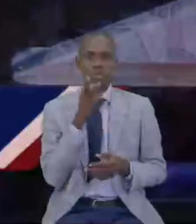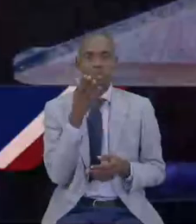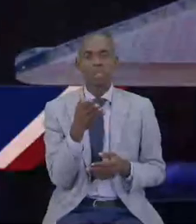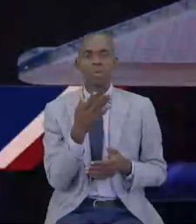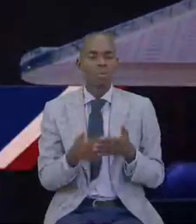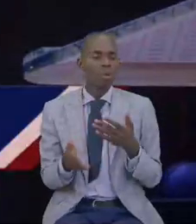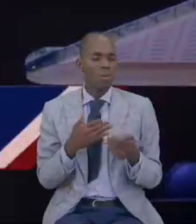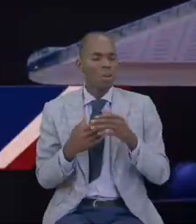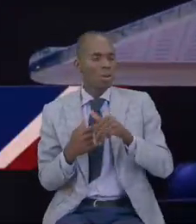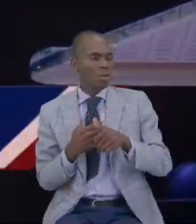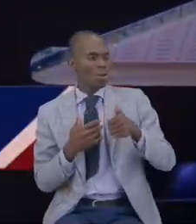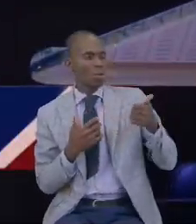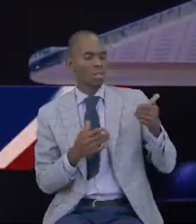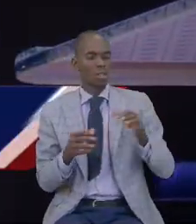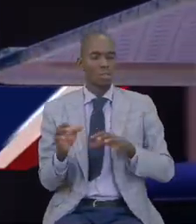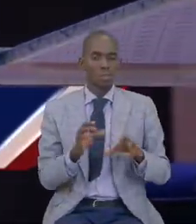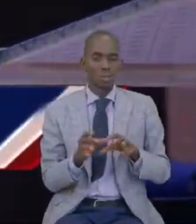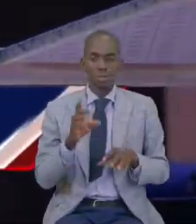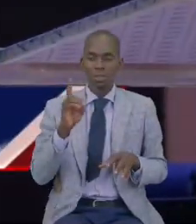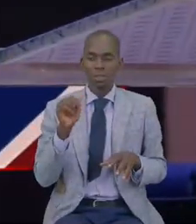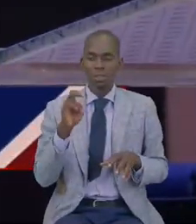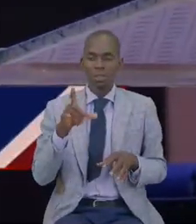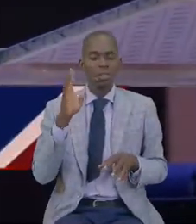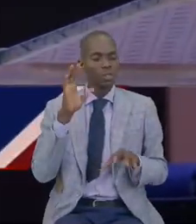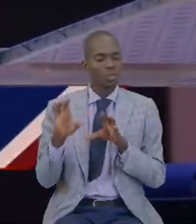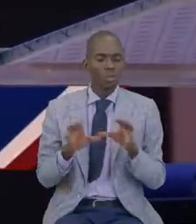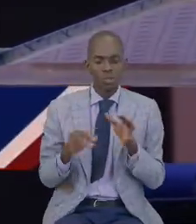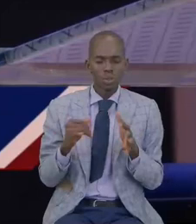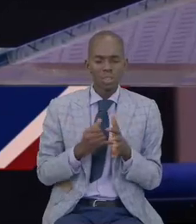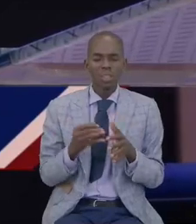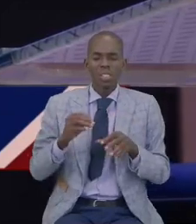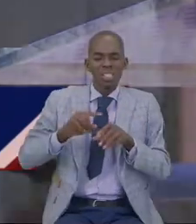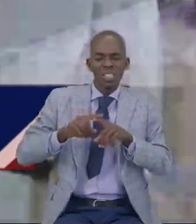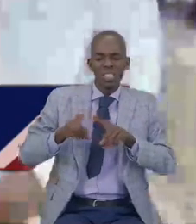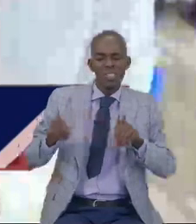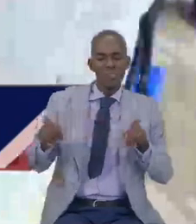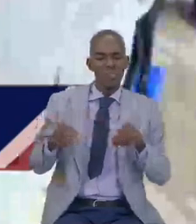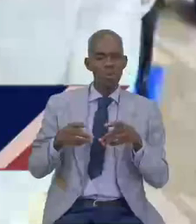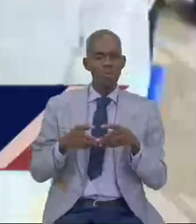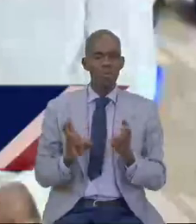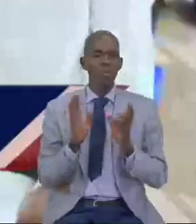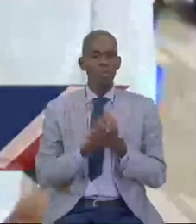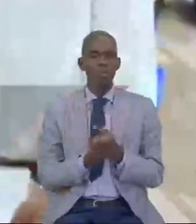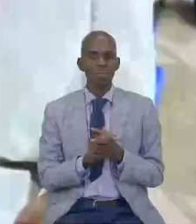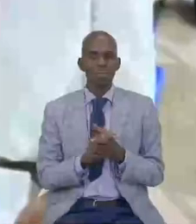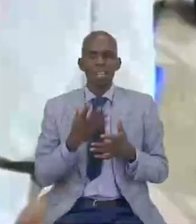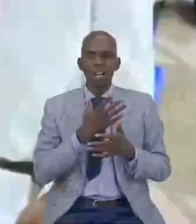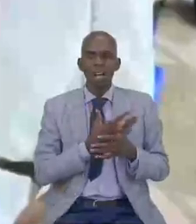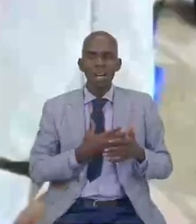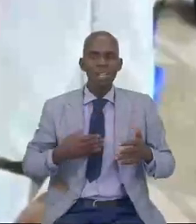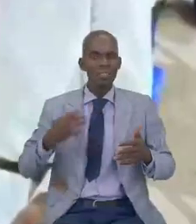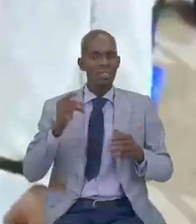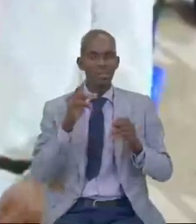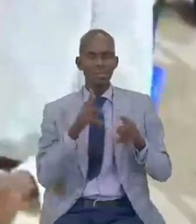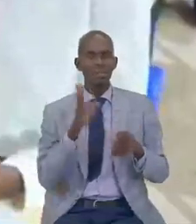font, Daniel résolut dans son cœur. Tu ne sauras pas, il peut ne pas connaître ce qu'il y a